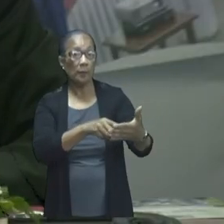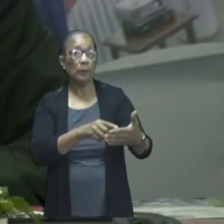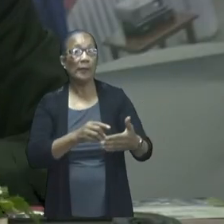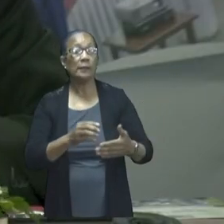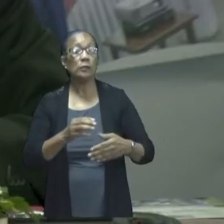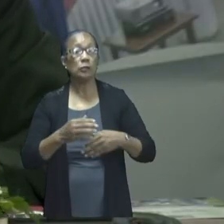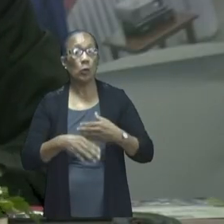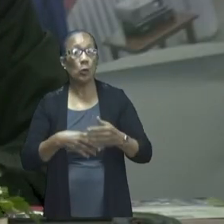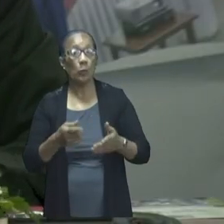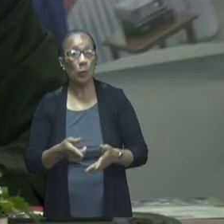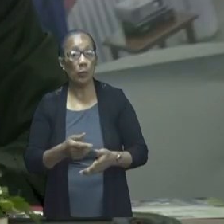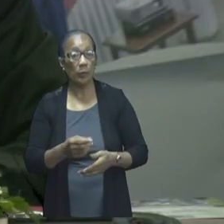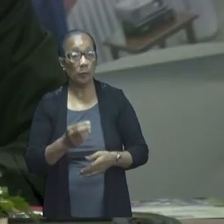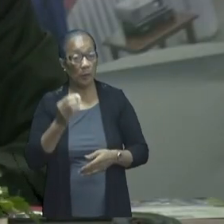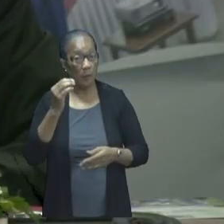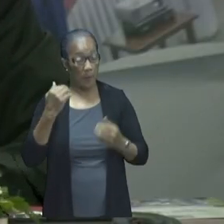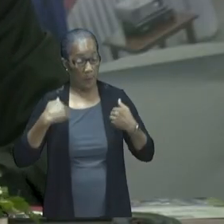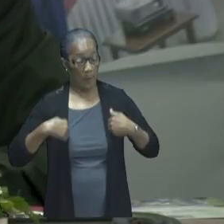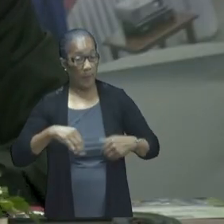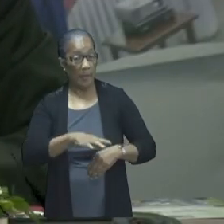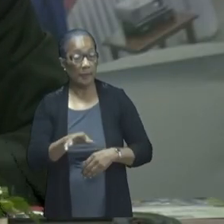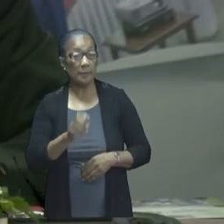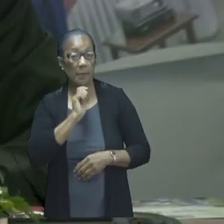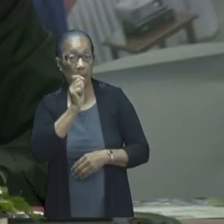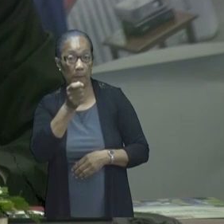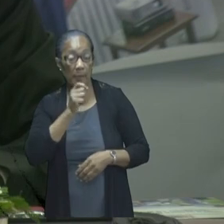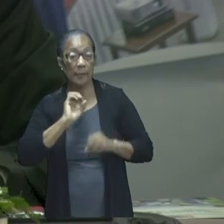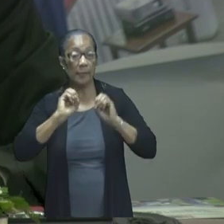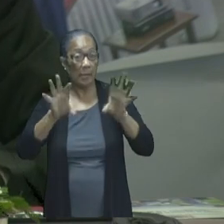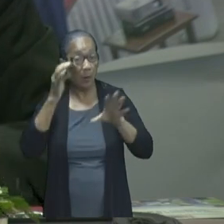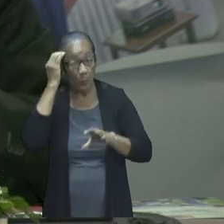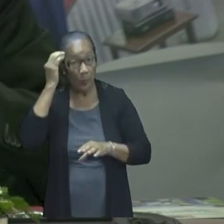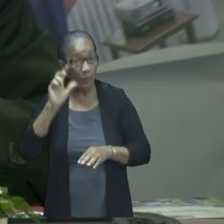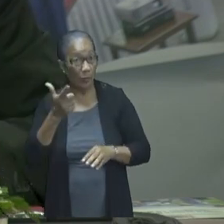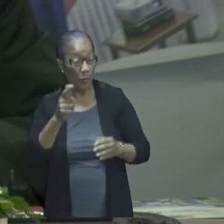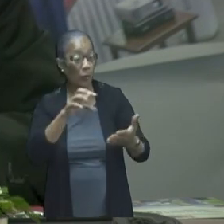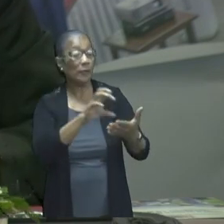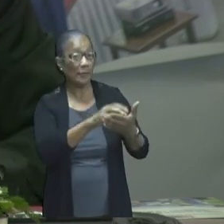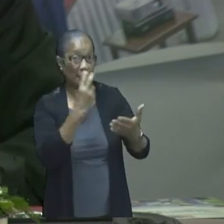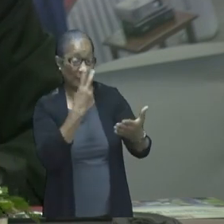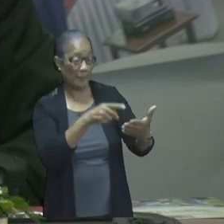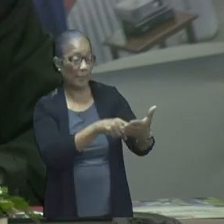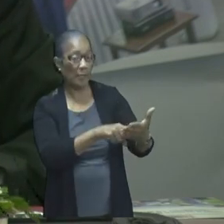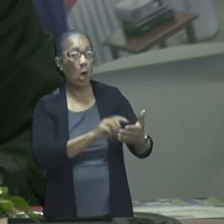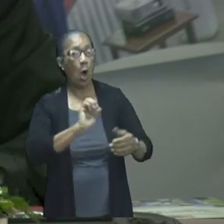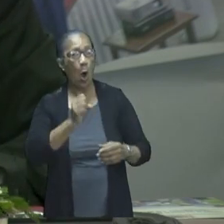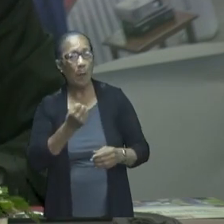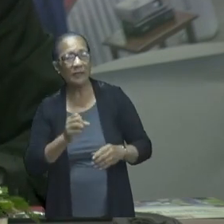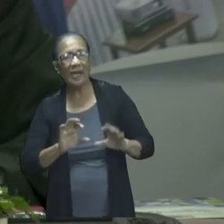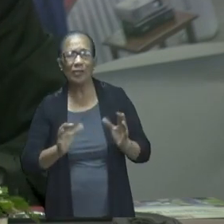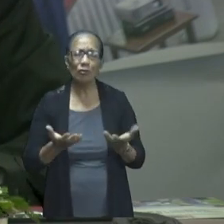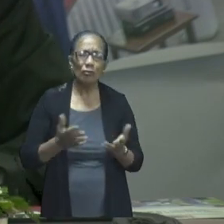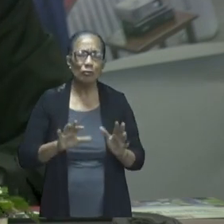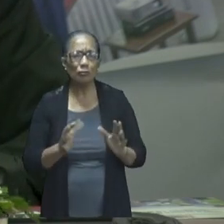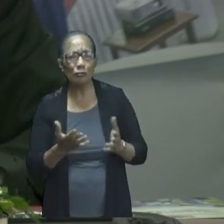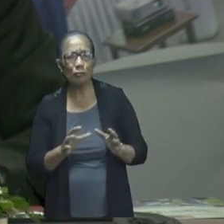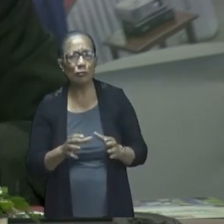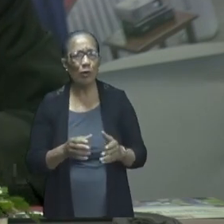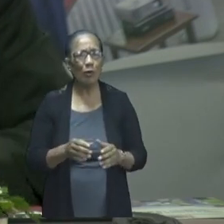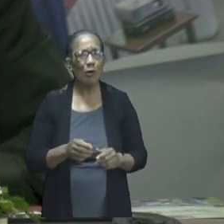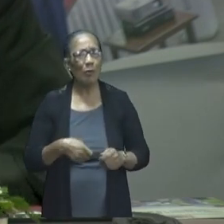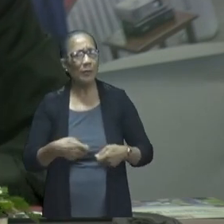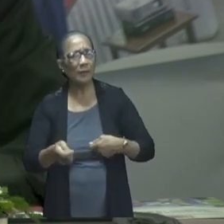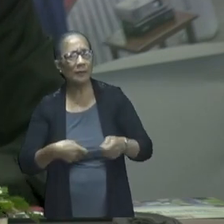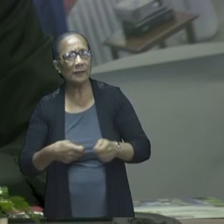gebleven van uw media werken journalisten van het volk omdat bepaalde zaken ook enorm veel